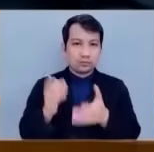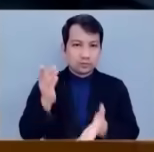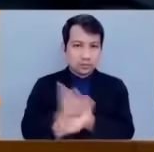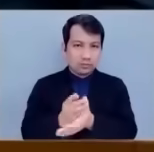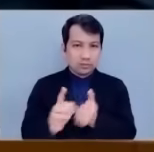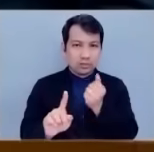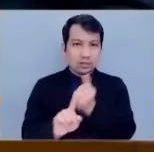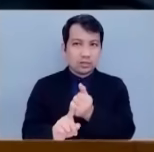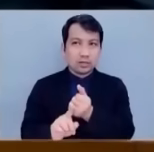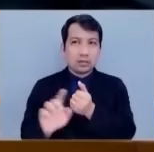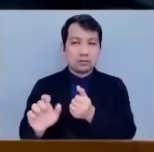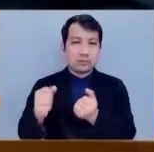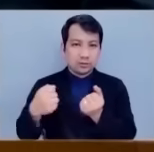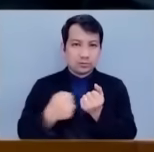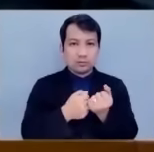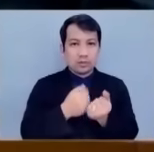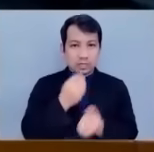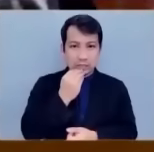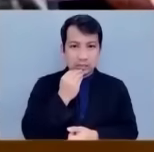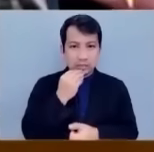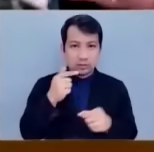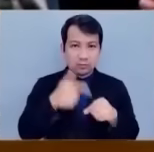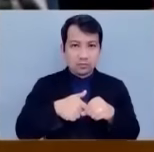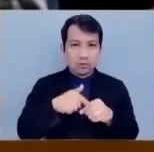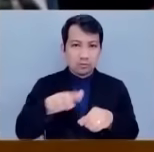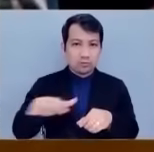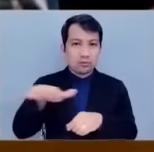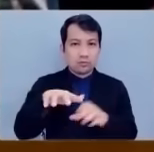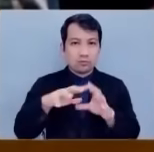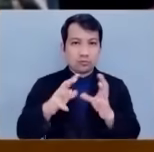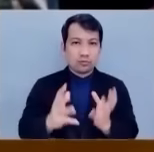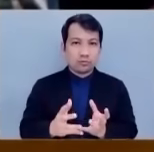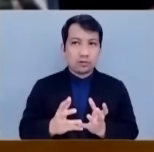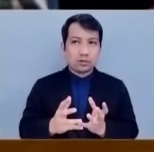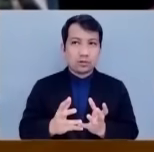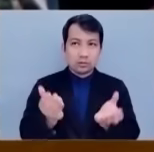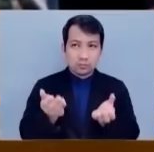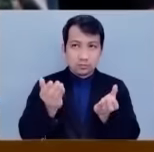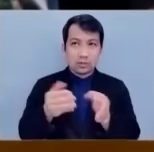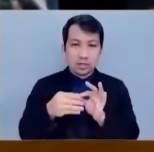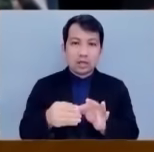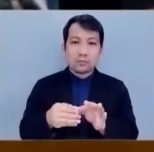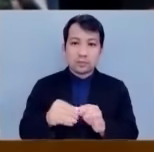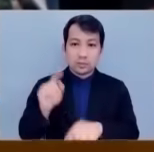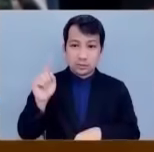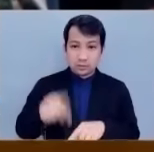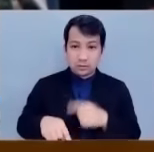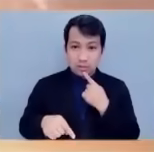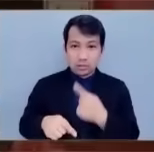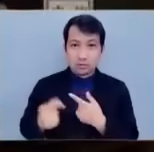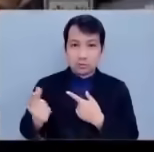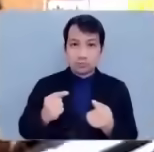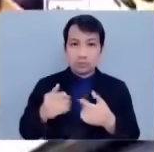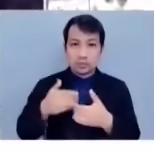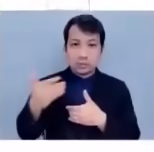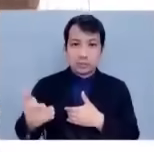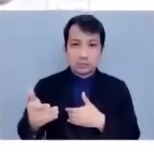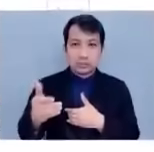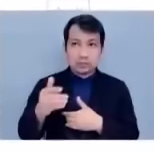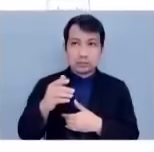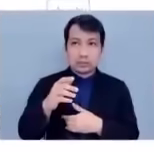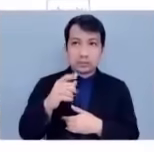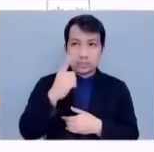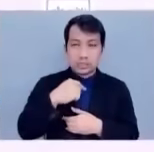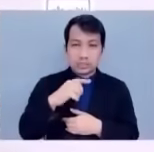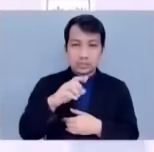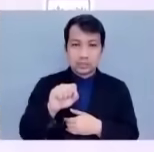ang supply ng pagkain at langis sa buong mundo. Maraming shipping company na raw ang sinuspinde ang kanilang shipments na daraan sa Red Sea.